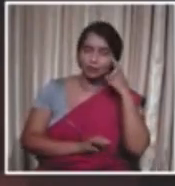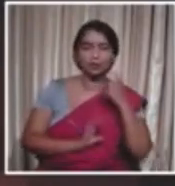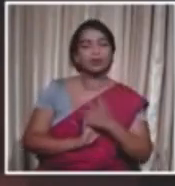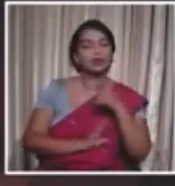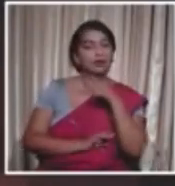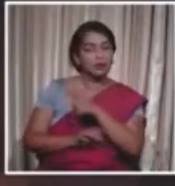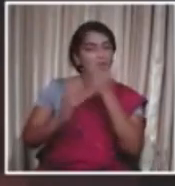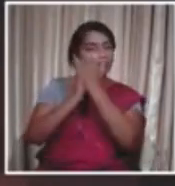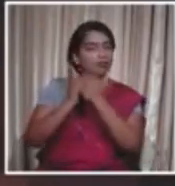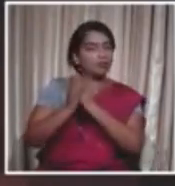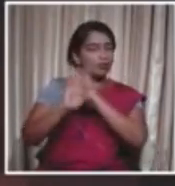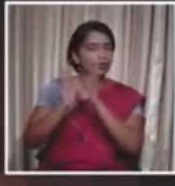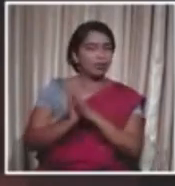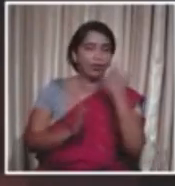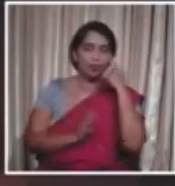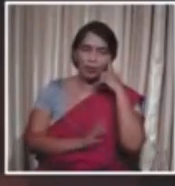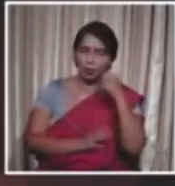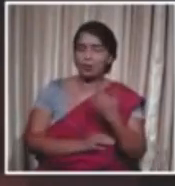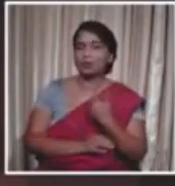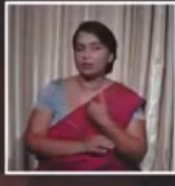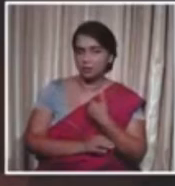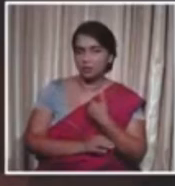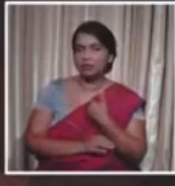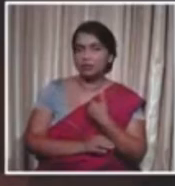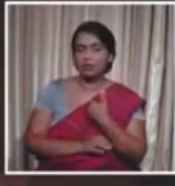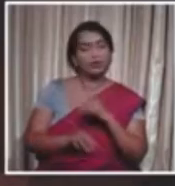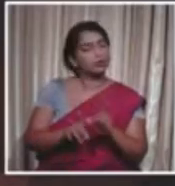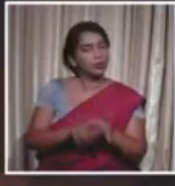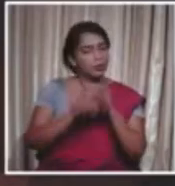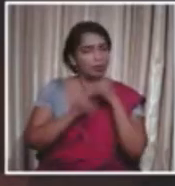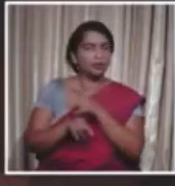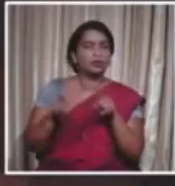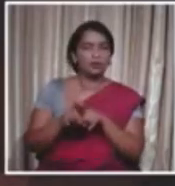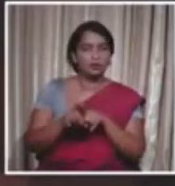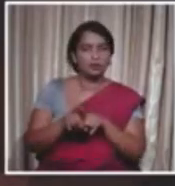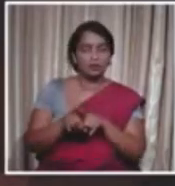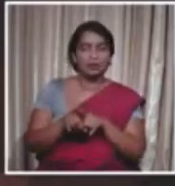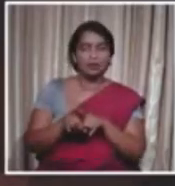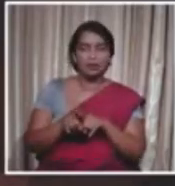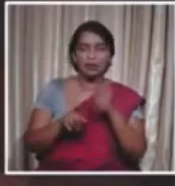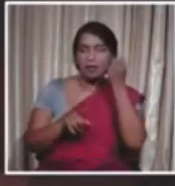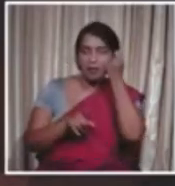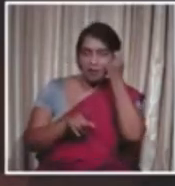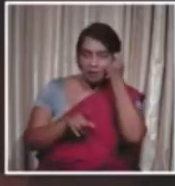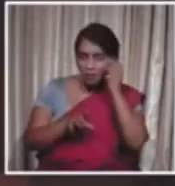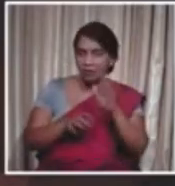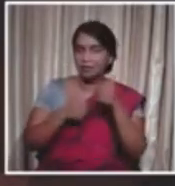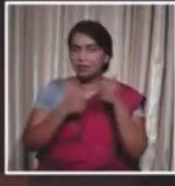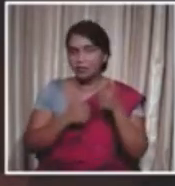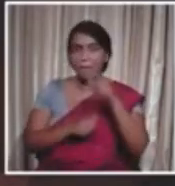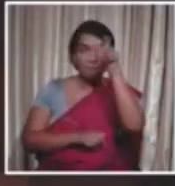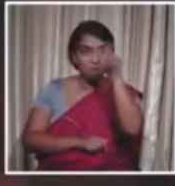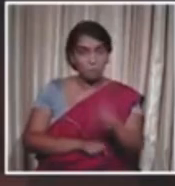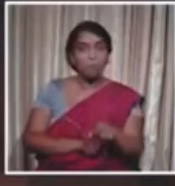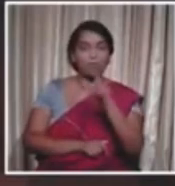ඒ කරුණු කාරණා හේතු කොටගෙන ඒ වගේම ප්‍රගතිශීලී අදහස් දරන පුද්ගලෙක්